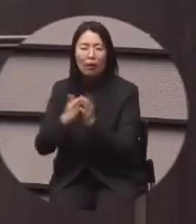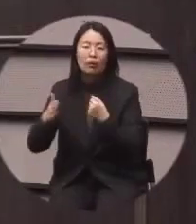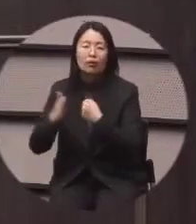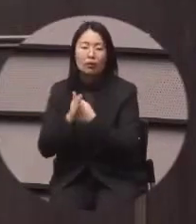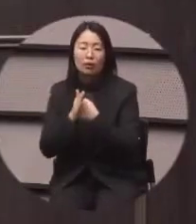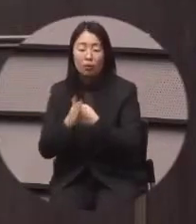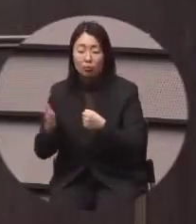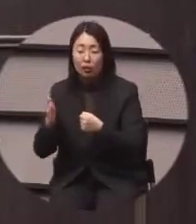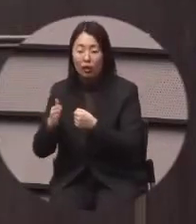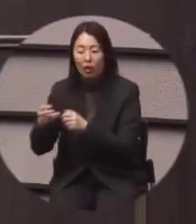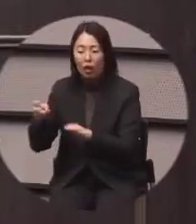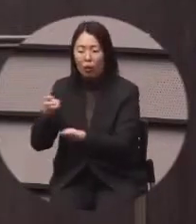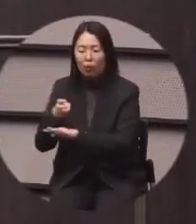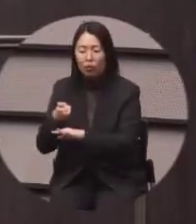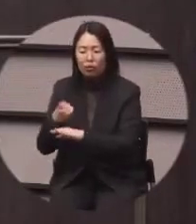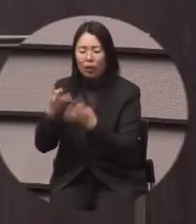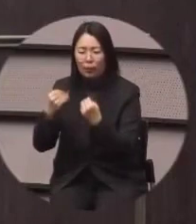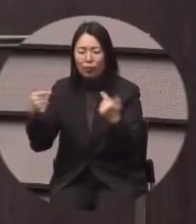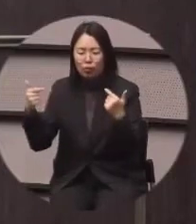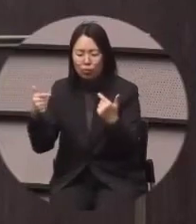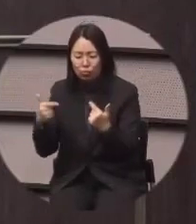여건이 퇴보하고 있는 실정입니다.